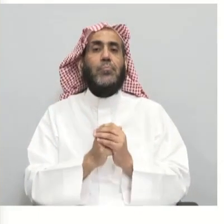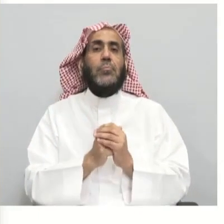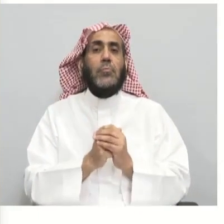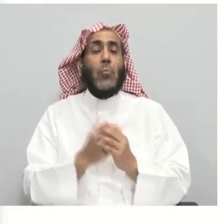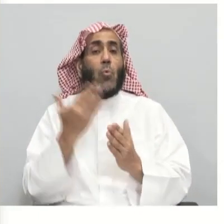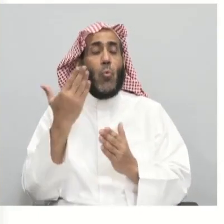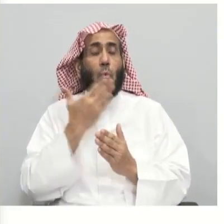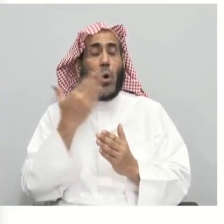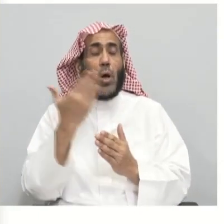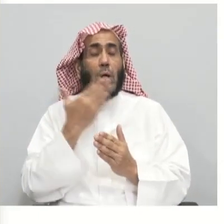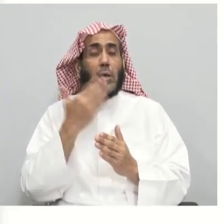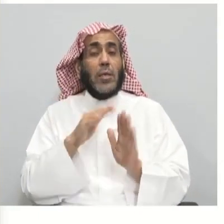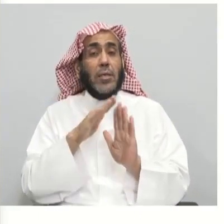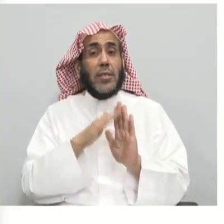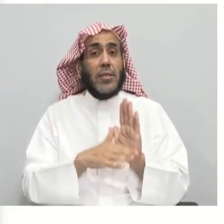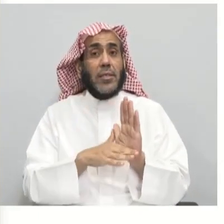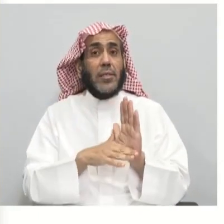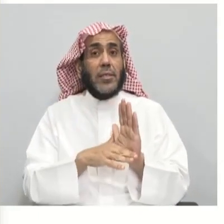وقراناه النص